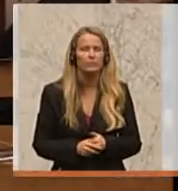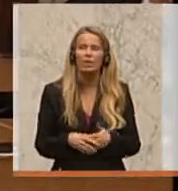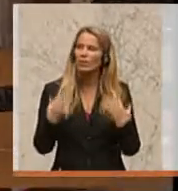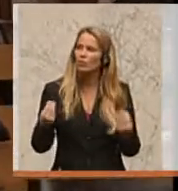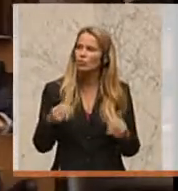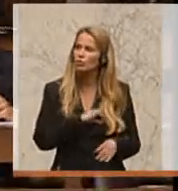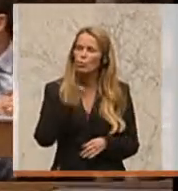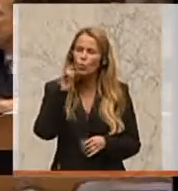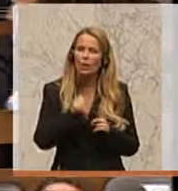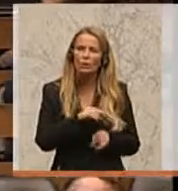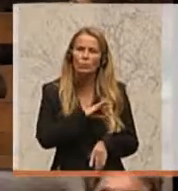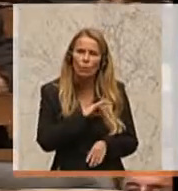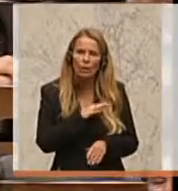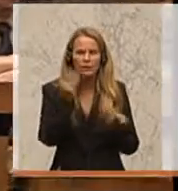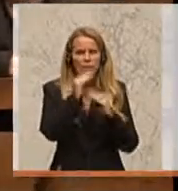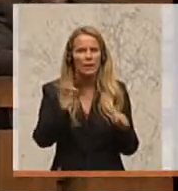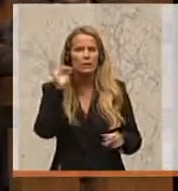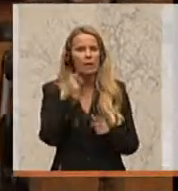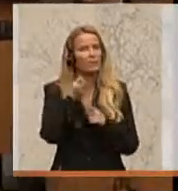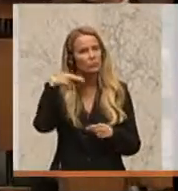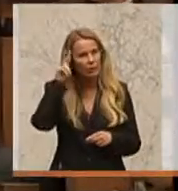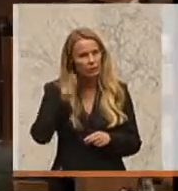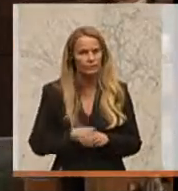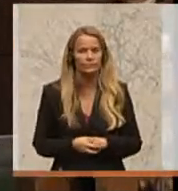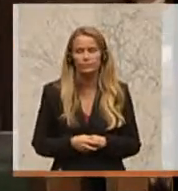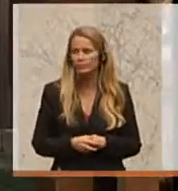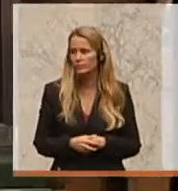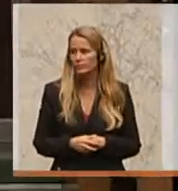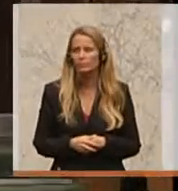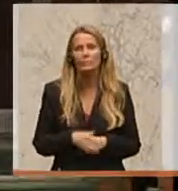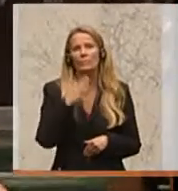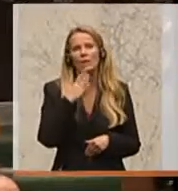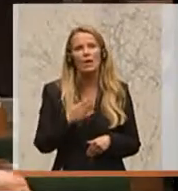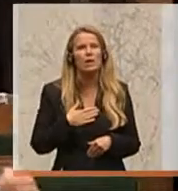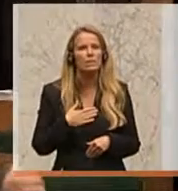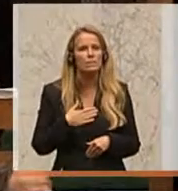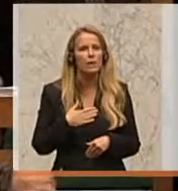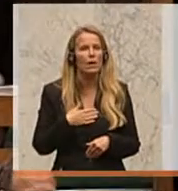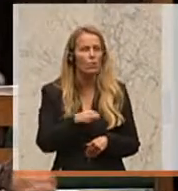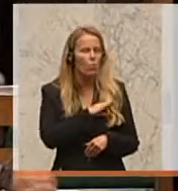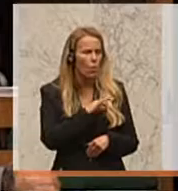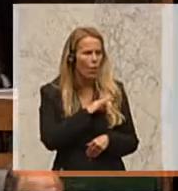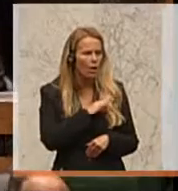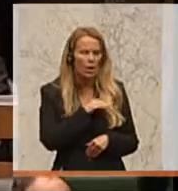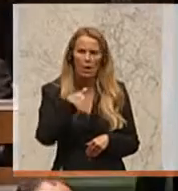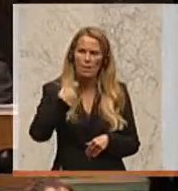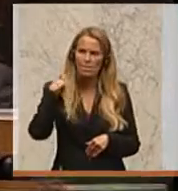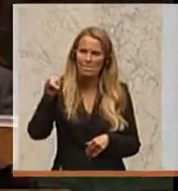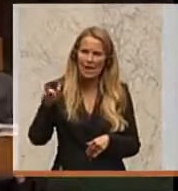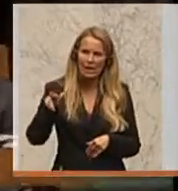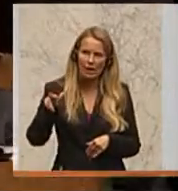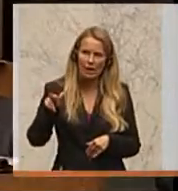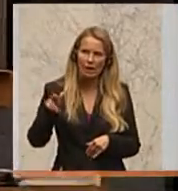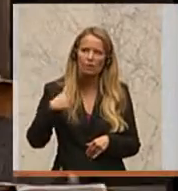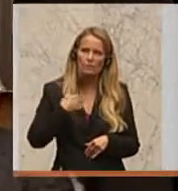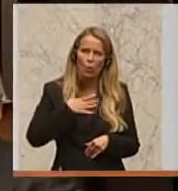Kolleginnen und Kollegen, sehr geehrte Damen und Herren, lieber Kollege Ferry Mayer, ich möchte